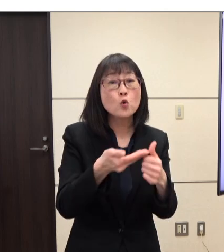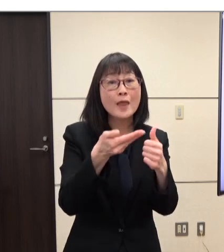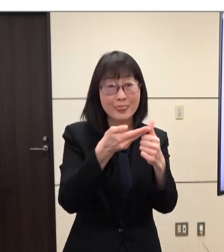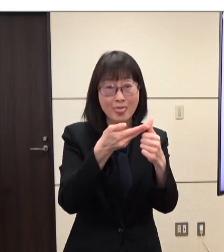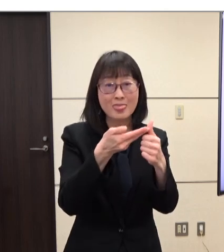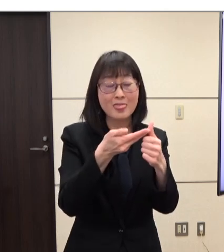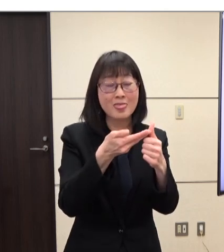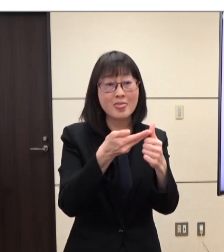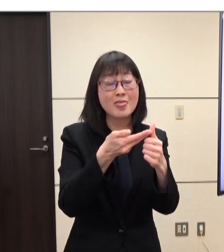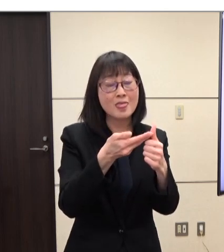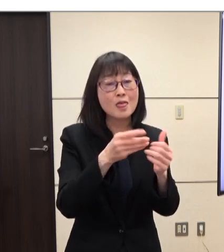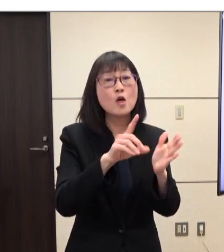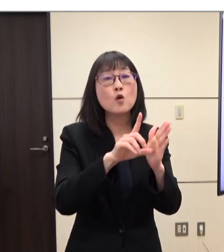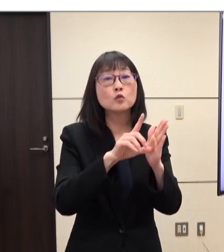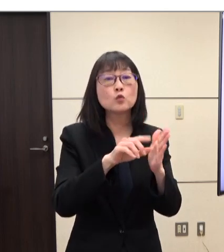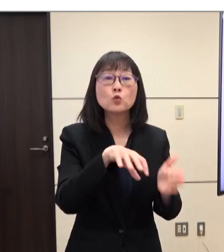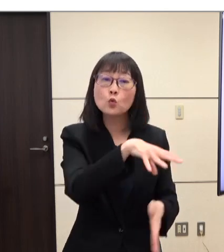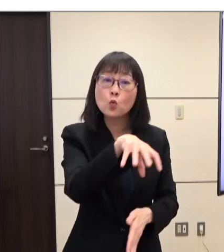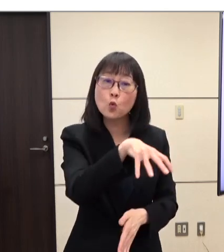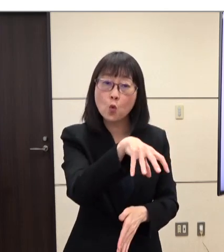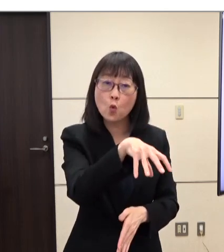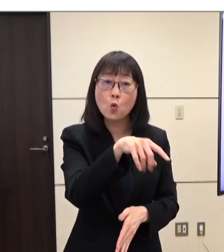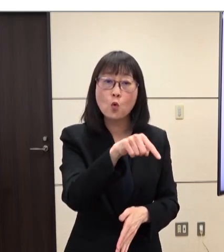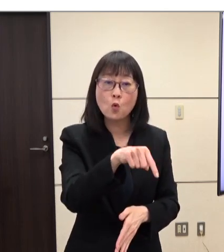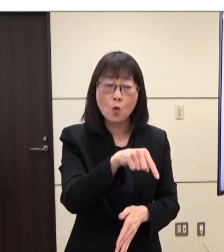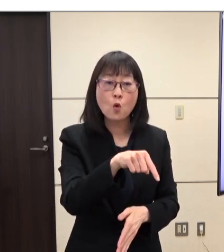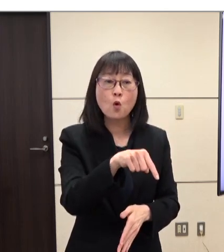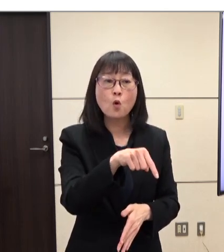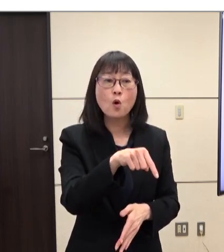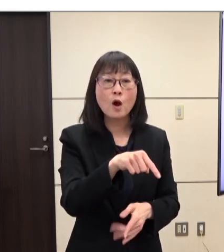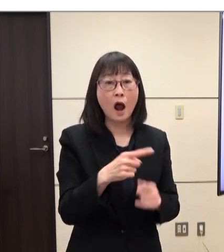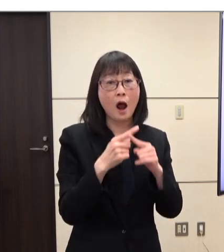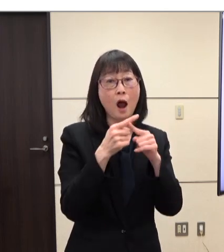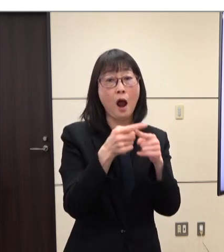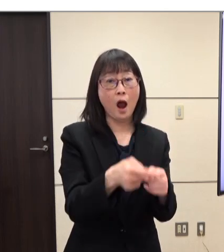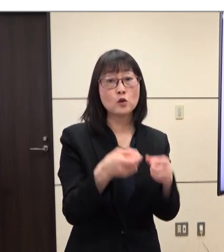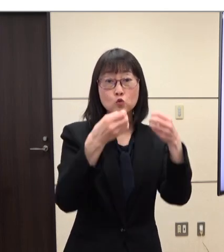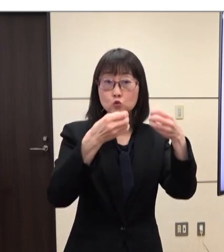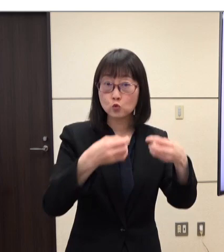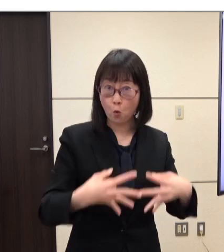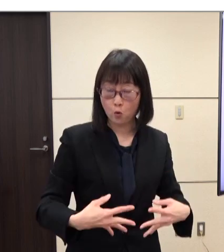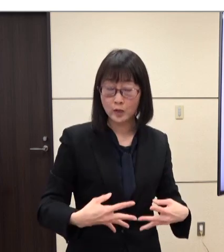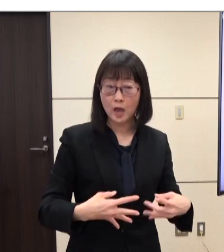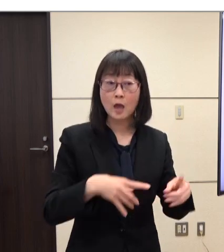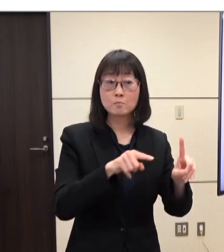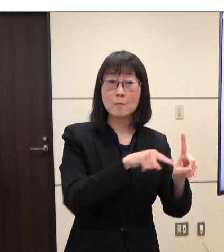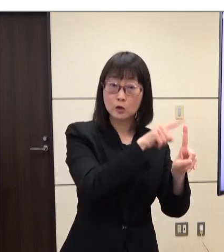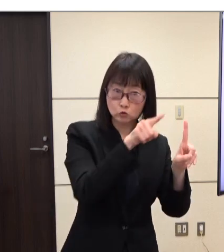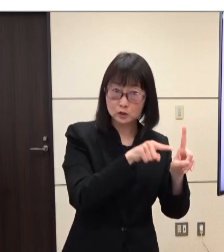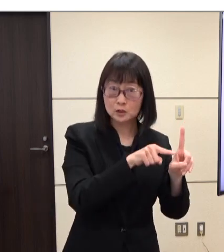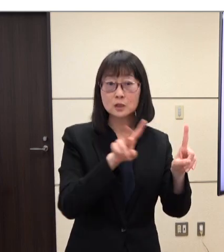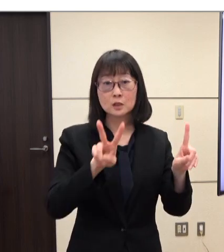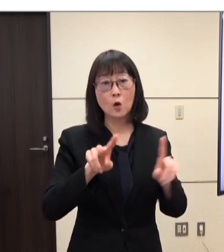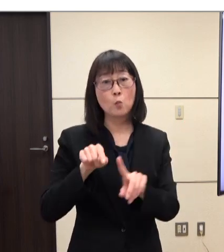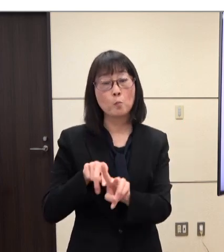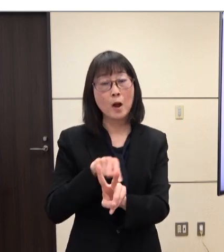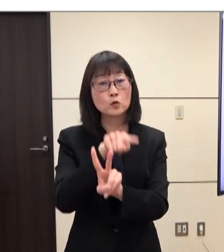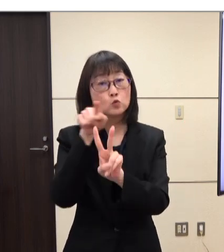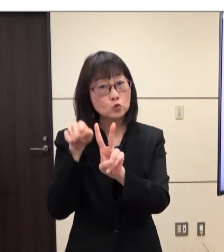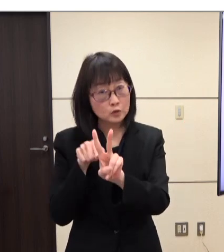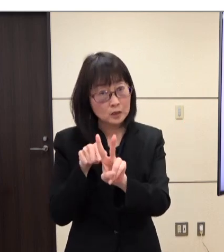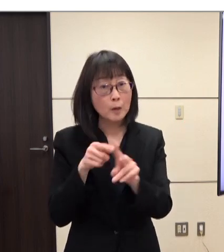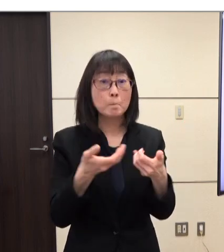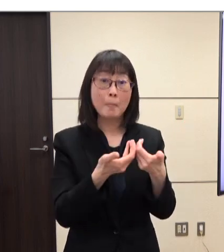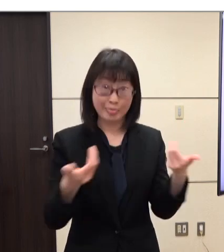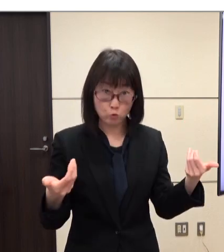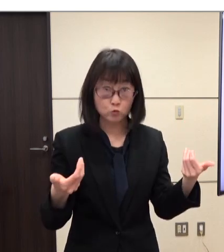ところ1と2、これ両方 え別です。 あ別、 はい、だから新婚世帯と子育